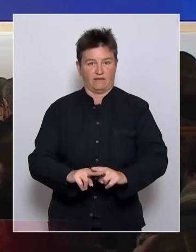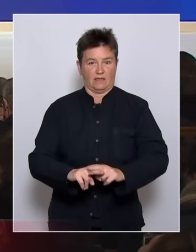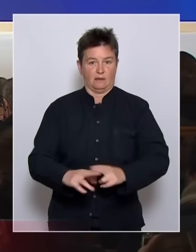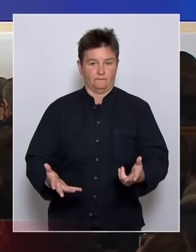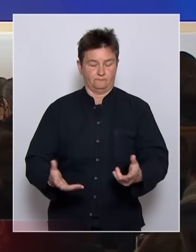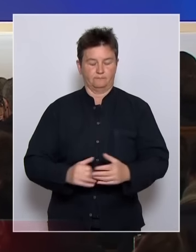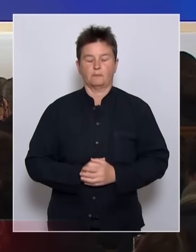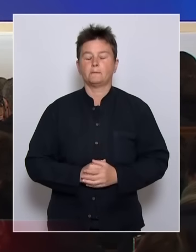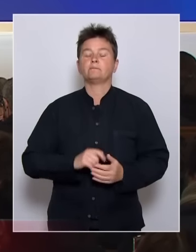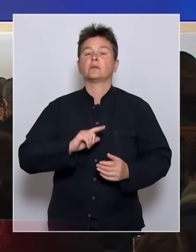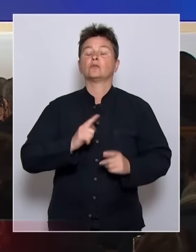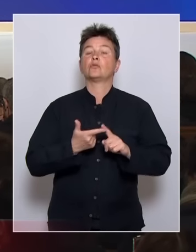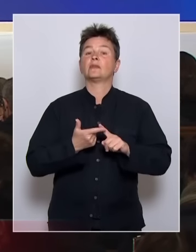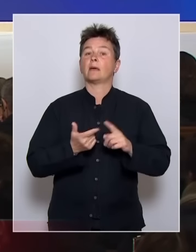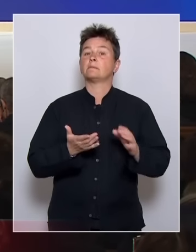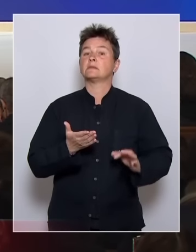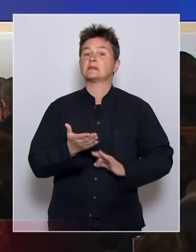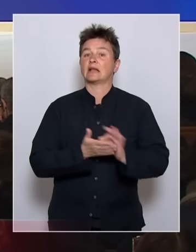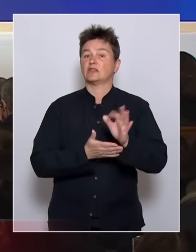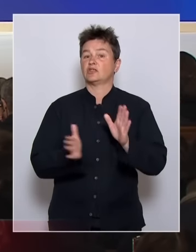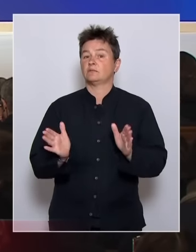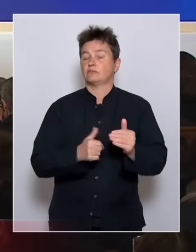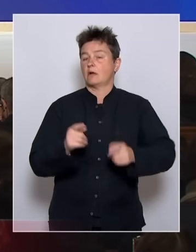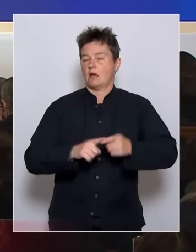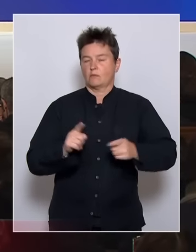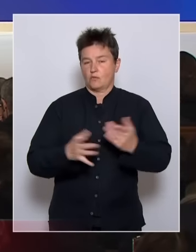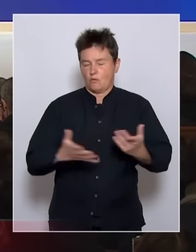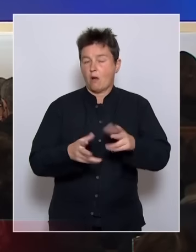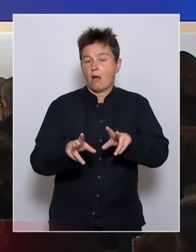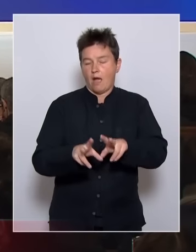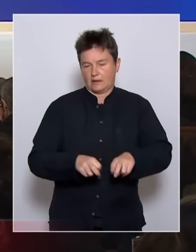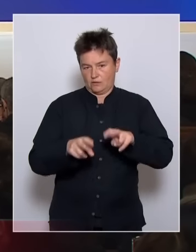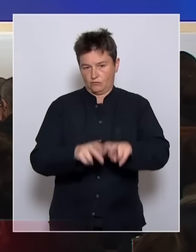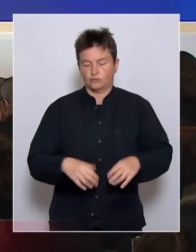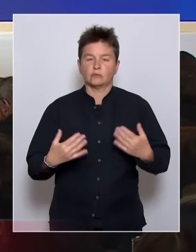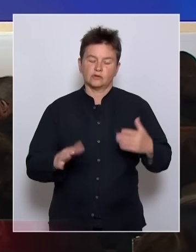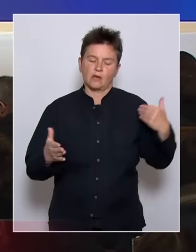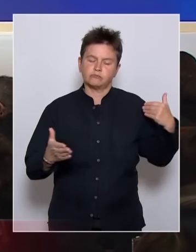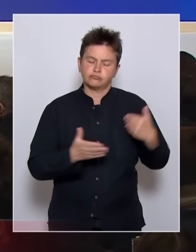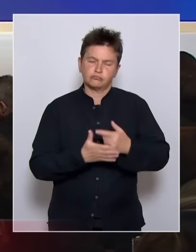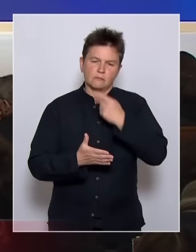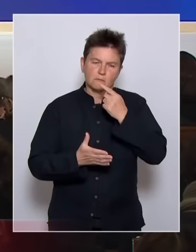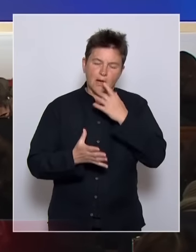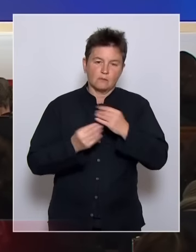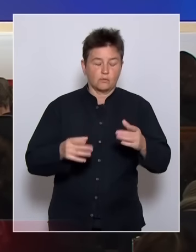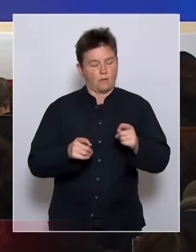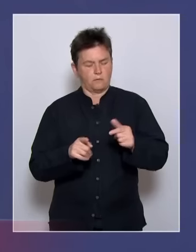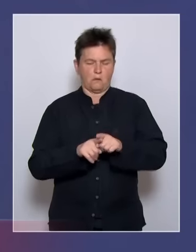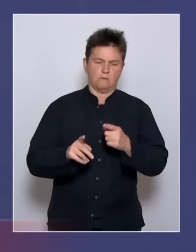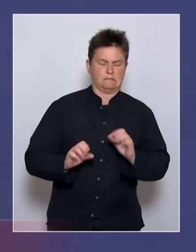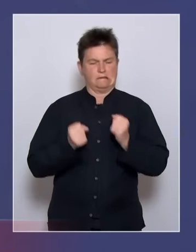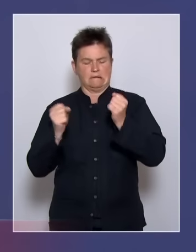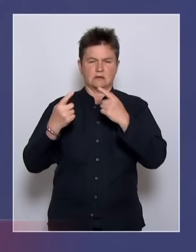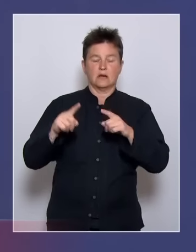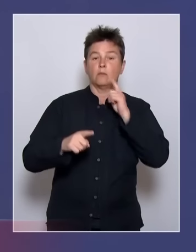L'autre élément sur lequel, le secteur stratégique sur lequel je voulais y revenir, c l'agriculture. Nous en avons beaucoup parlé de manière un peu défensive compte tenu de la